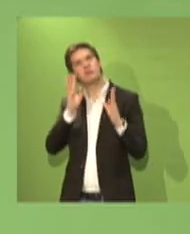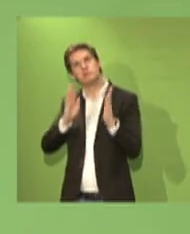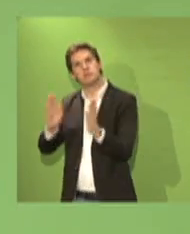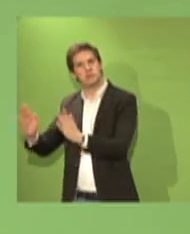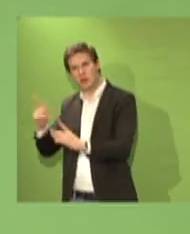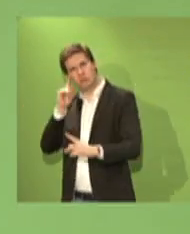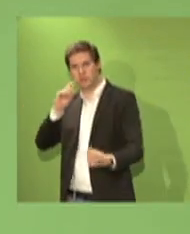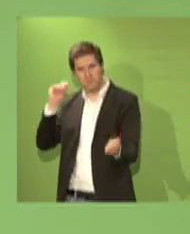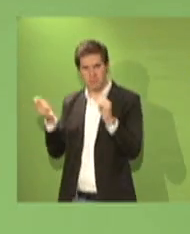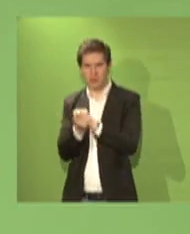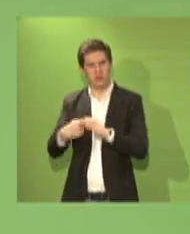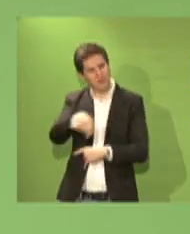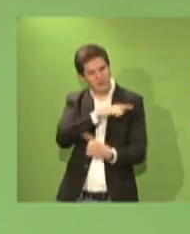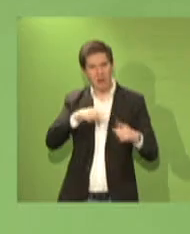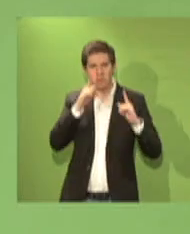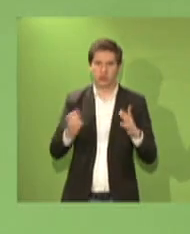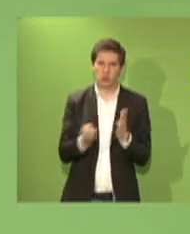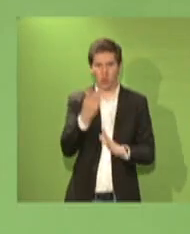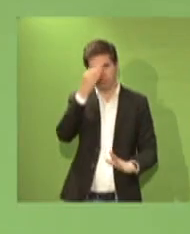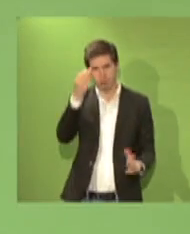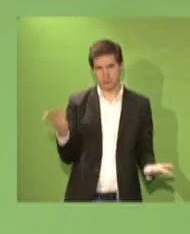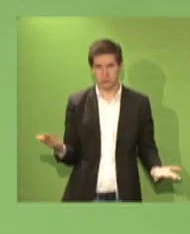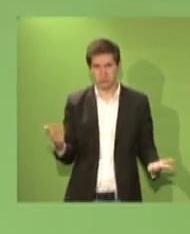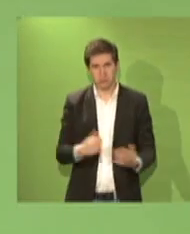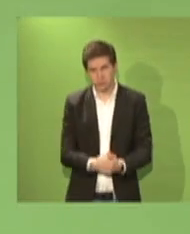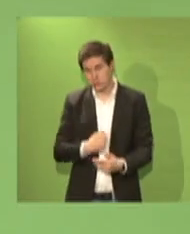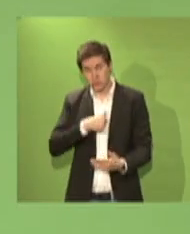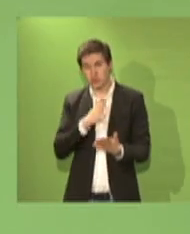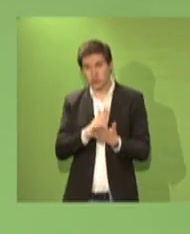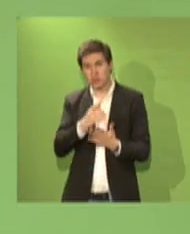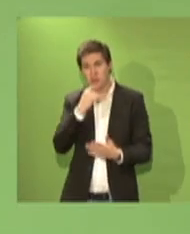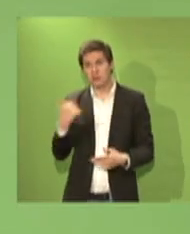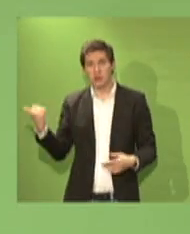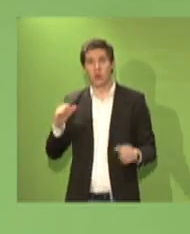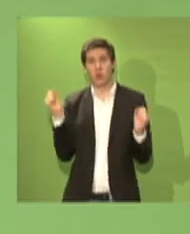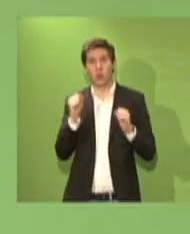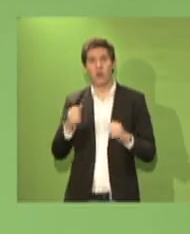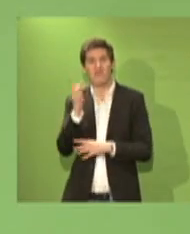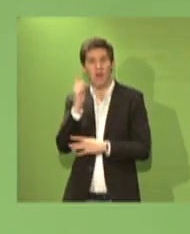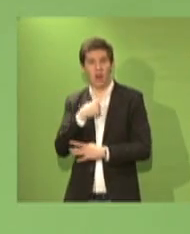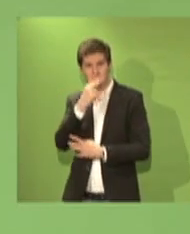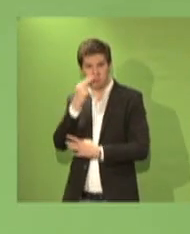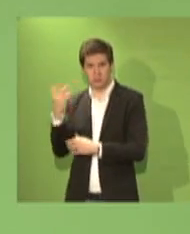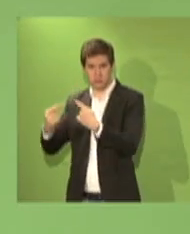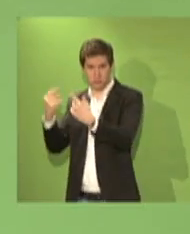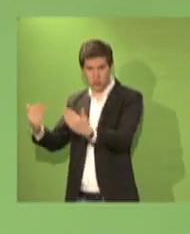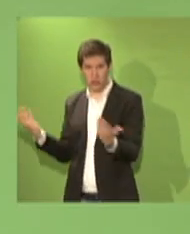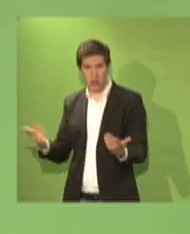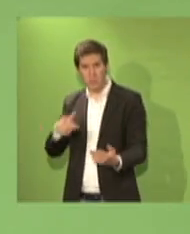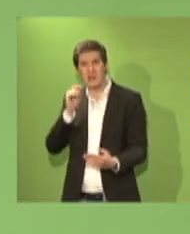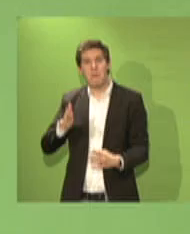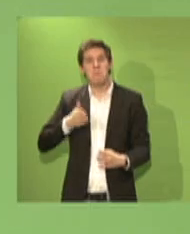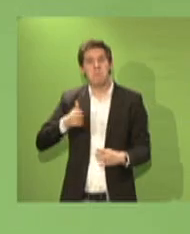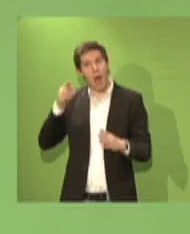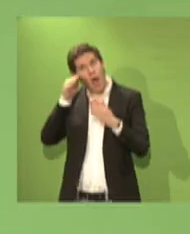in den alten Linien entlang. Ich sage es auch mal ganz deutlich, der Bahnlinien. Wir müssen an dieser Stelle auch den Busverkehr im ländlichen